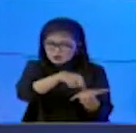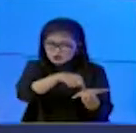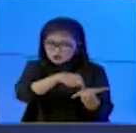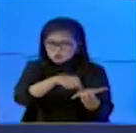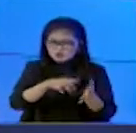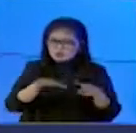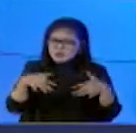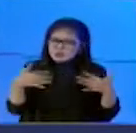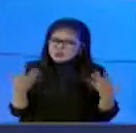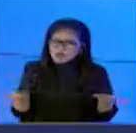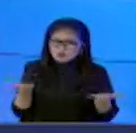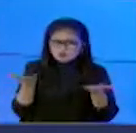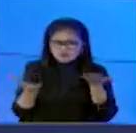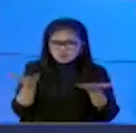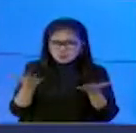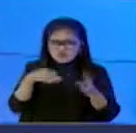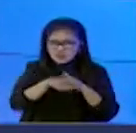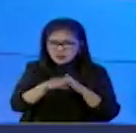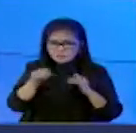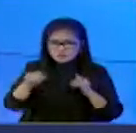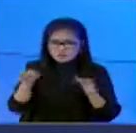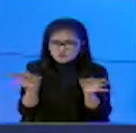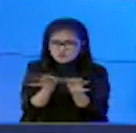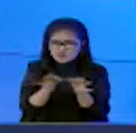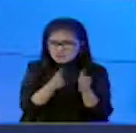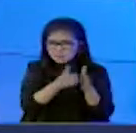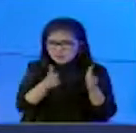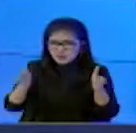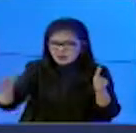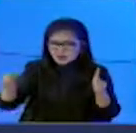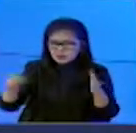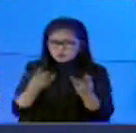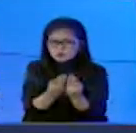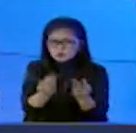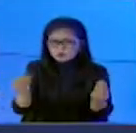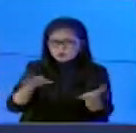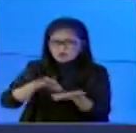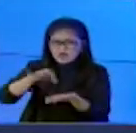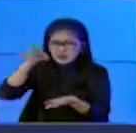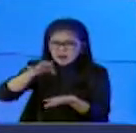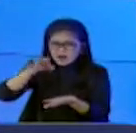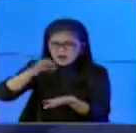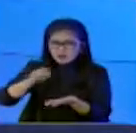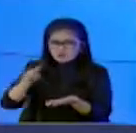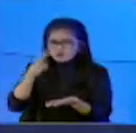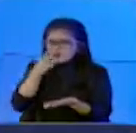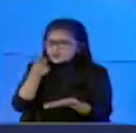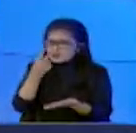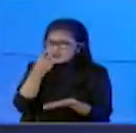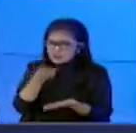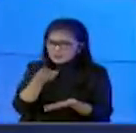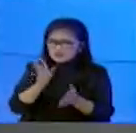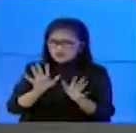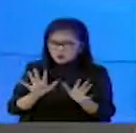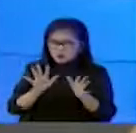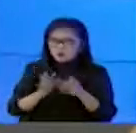apa namanya berhenti di pinggir jalan di kawasan kebun teh Hanya Untuk apa ya Mencari yang dingin-dingin